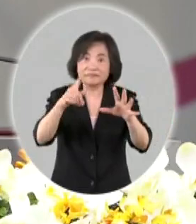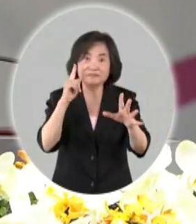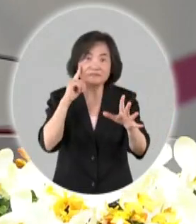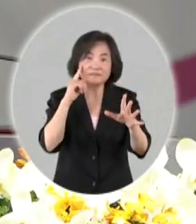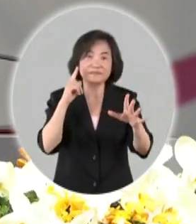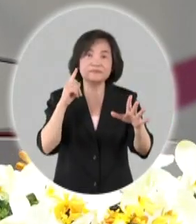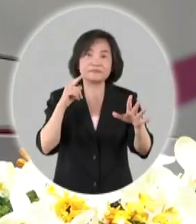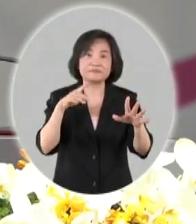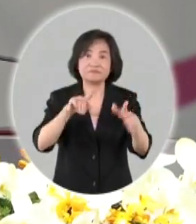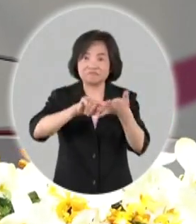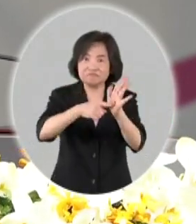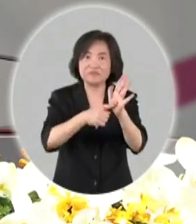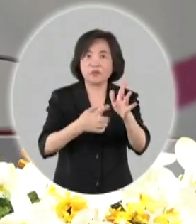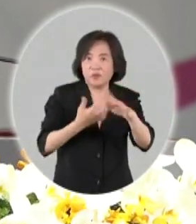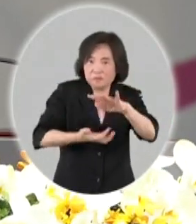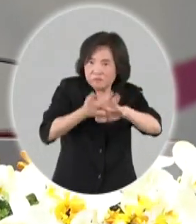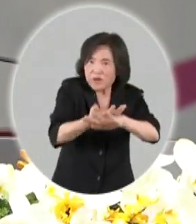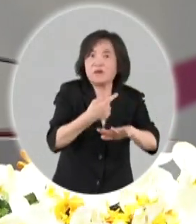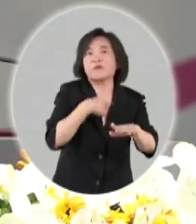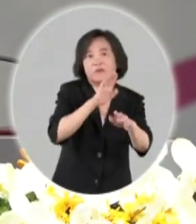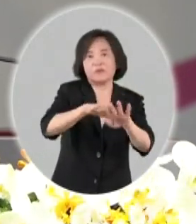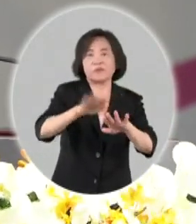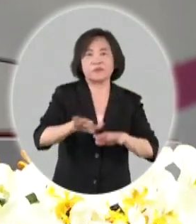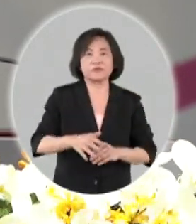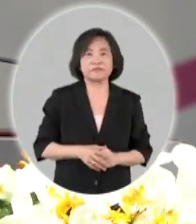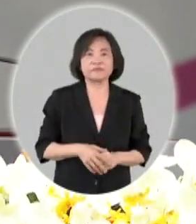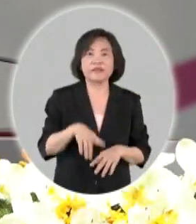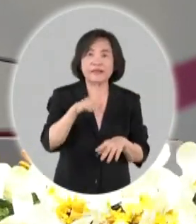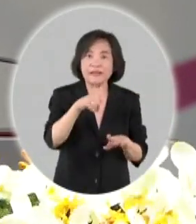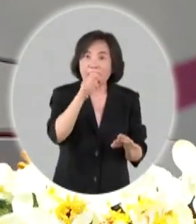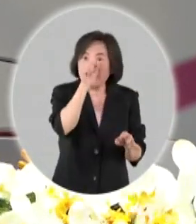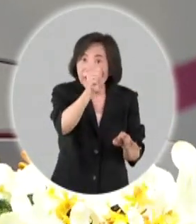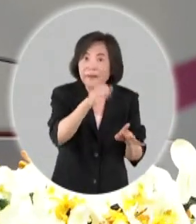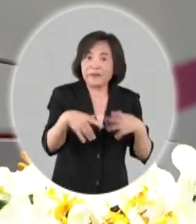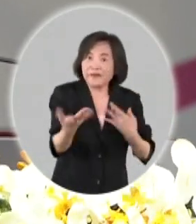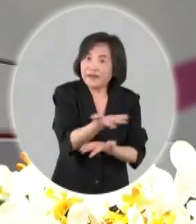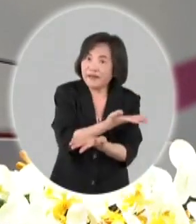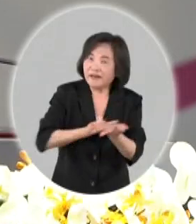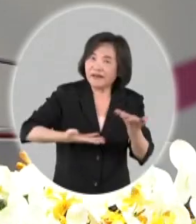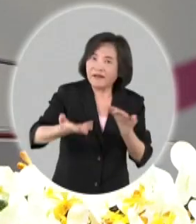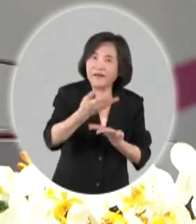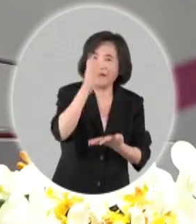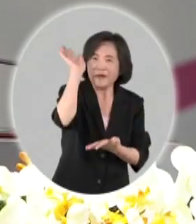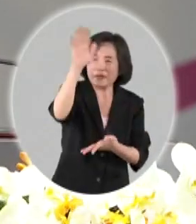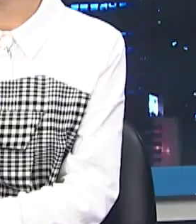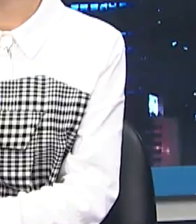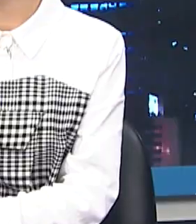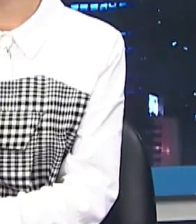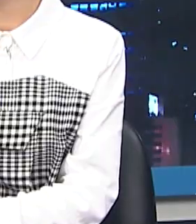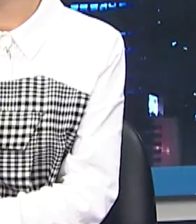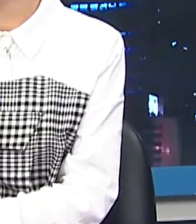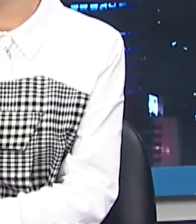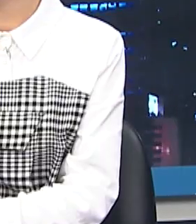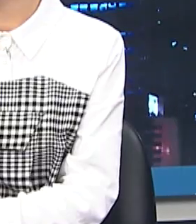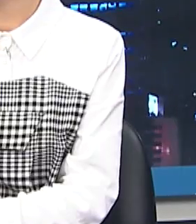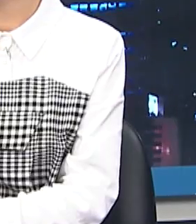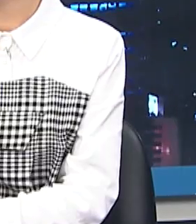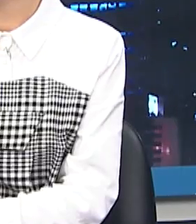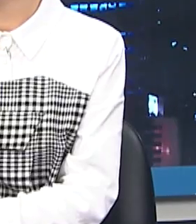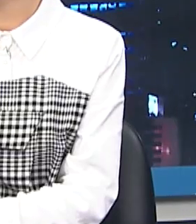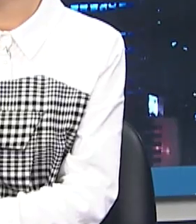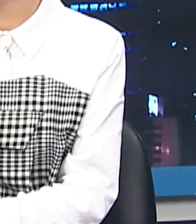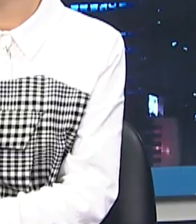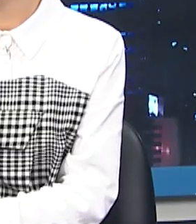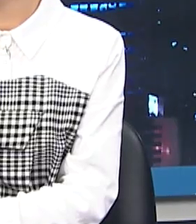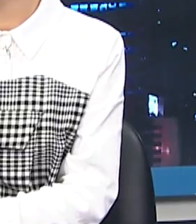意他想看看這個蔡英文講完之後那這個美國他整個反應是怎麼樣他也許可以作為他要怎麼去跟美國做對抗